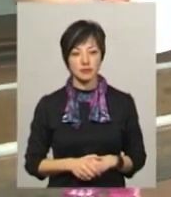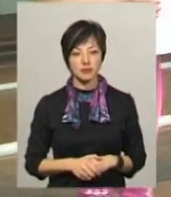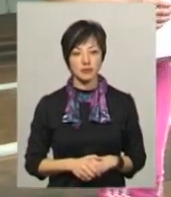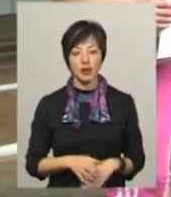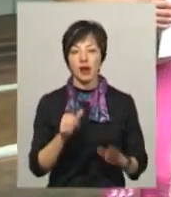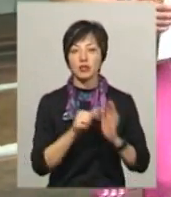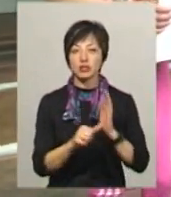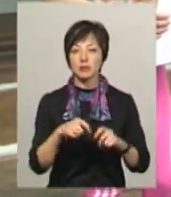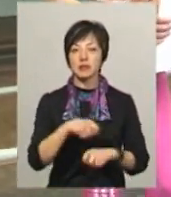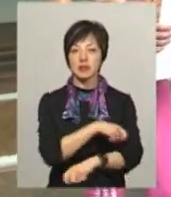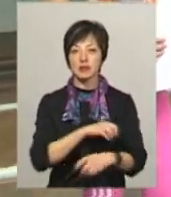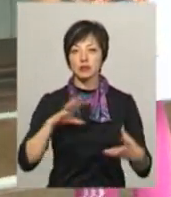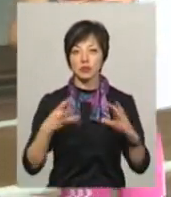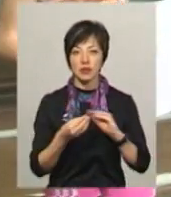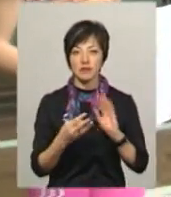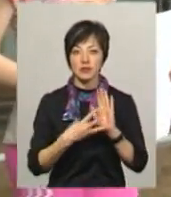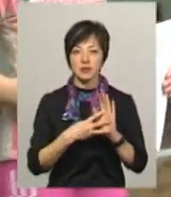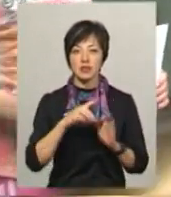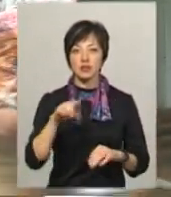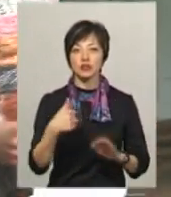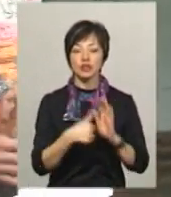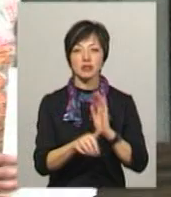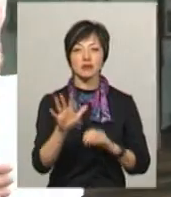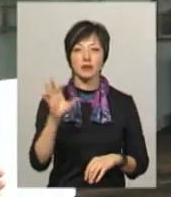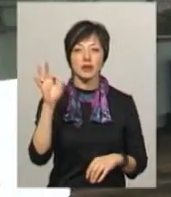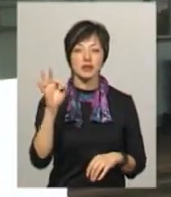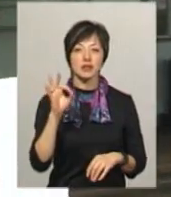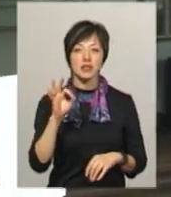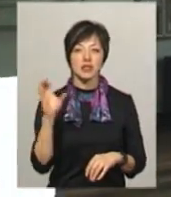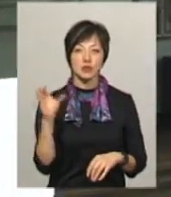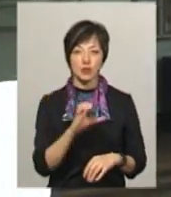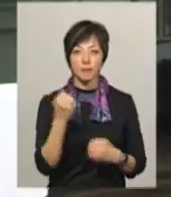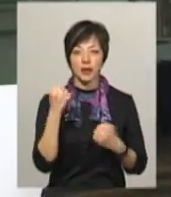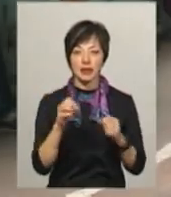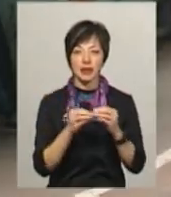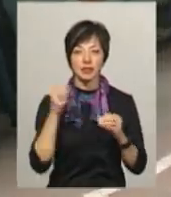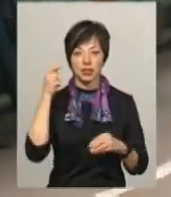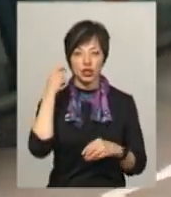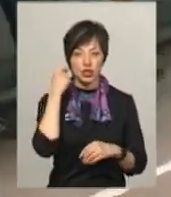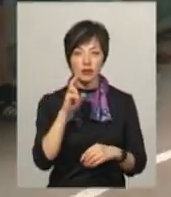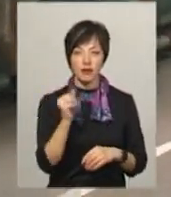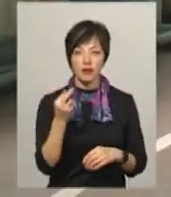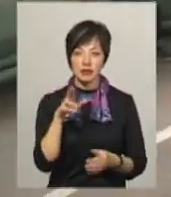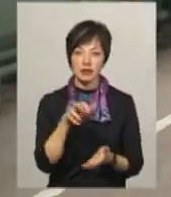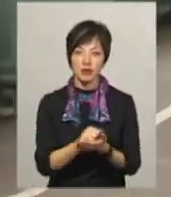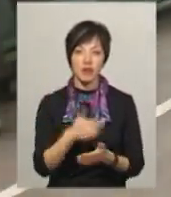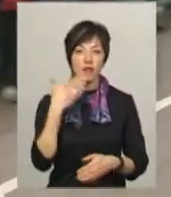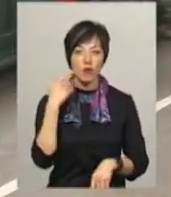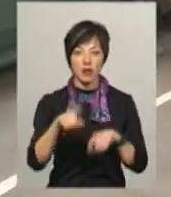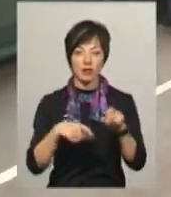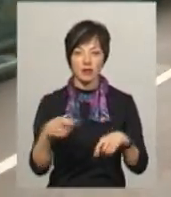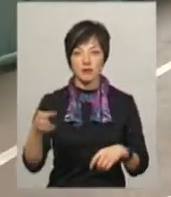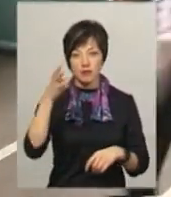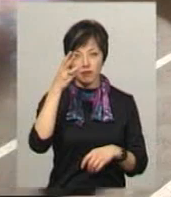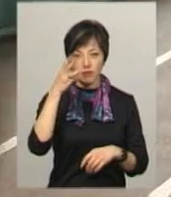На 60-метрівці з результатом 8,65 секунди перемогла 10-річна Катя Крушинська. Вона займається легкою атлетикою в обласному